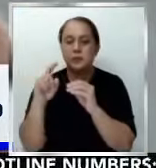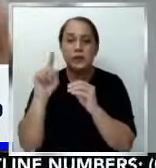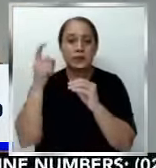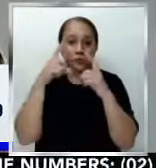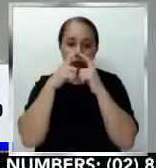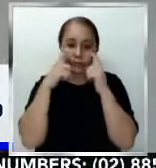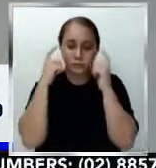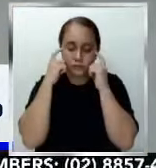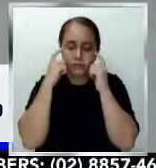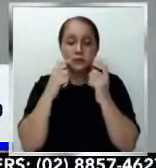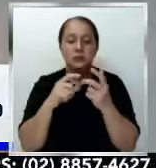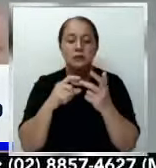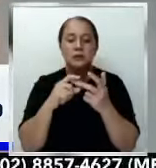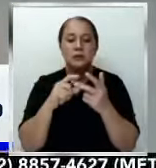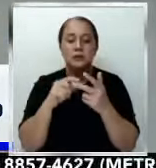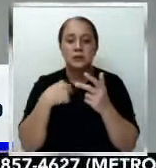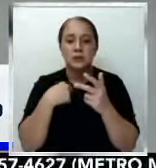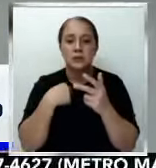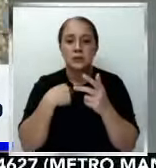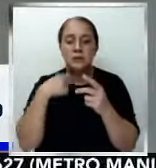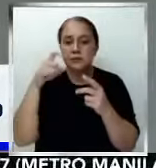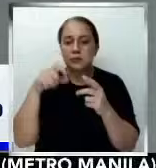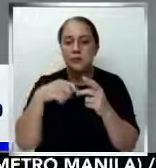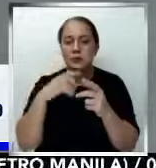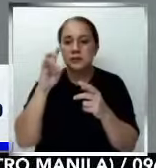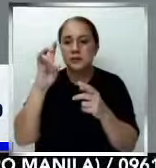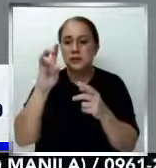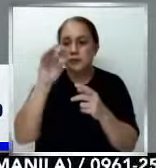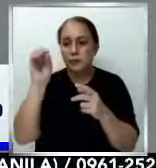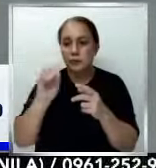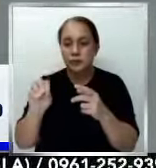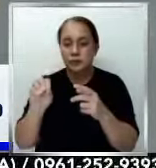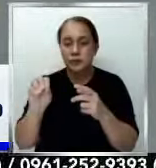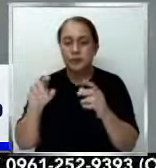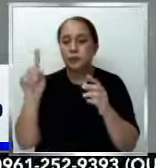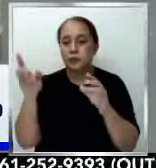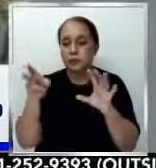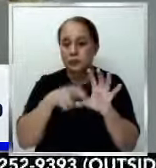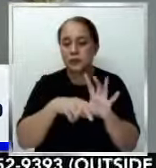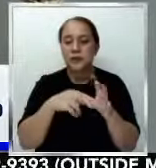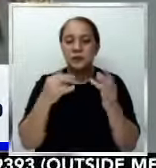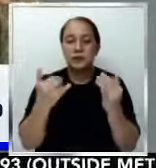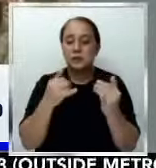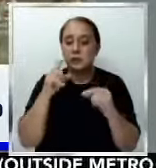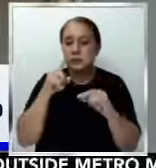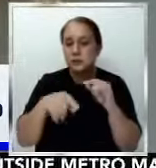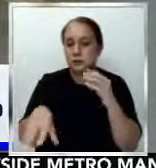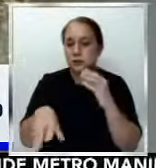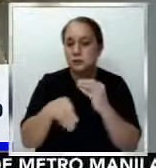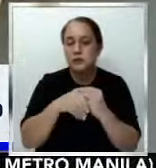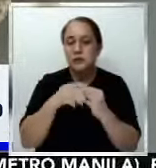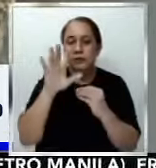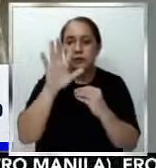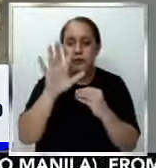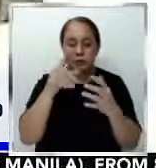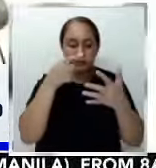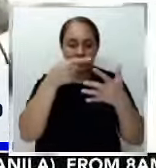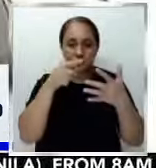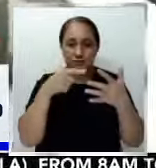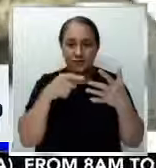yung capacity dapat 70%. Sa ngayon, hindi pa naman daw madadagdagan ang limang checkpoints sa iba't ibang bahagi ng